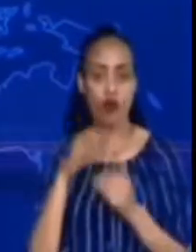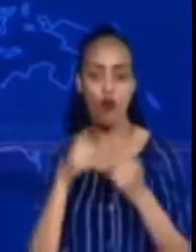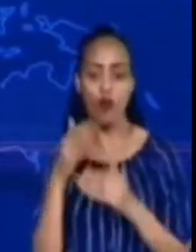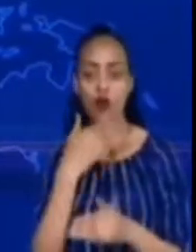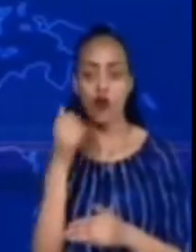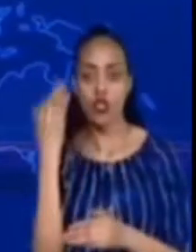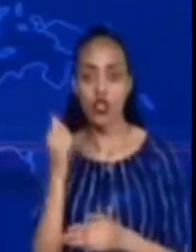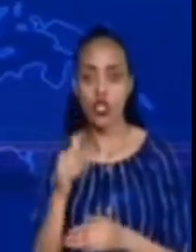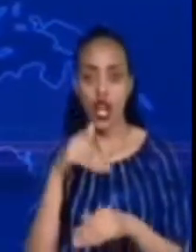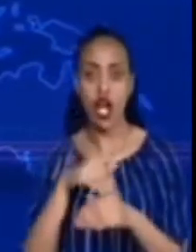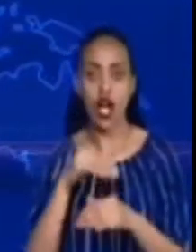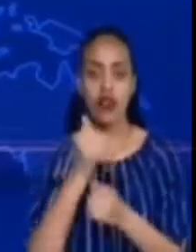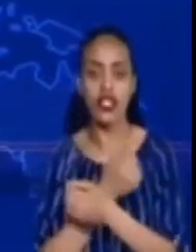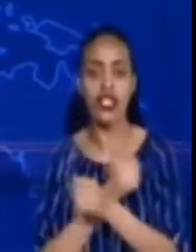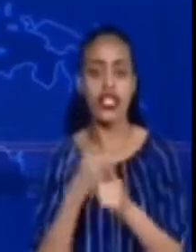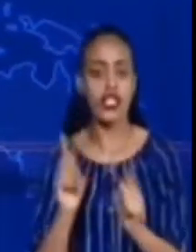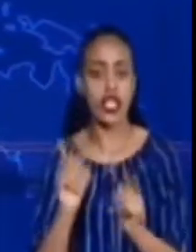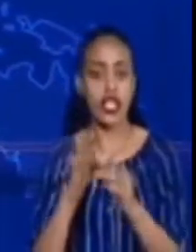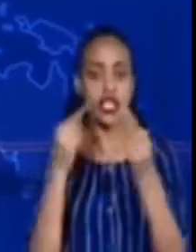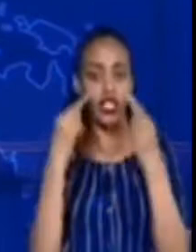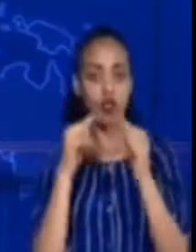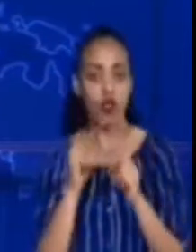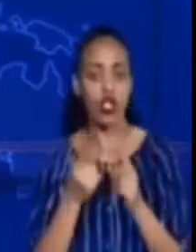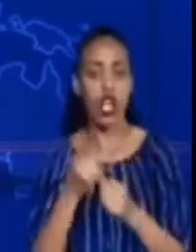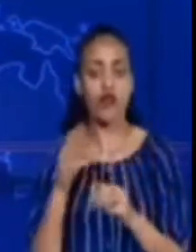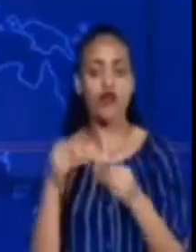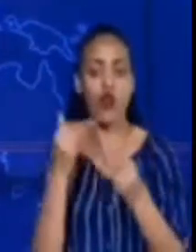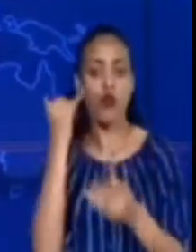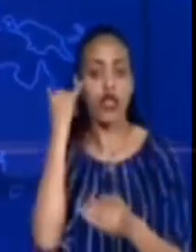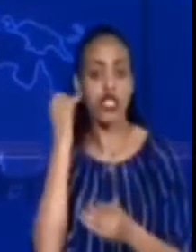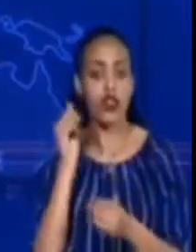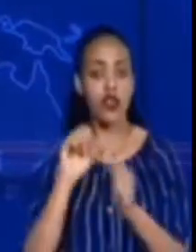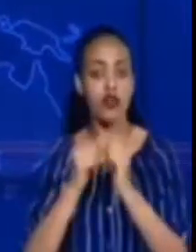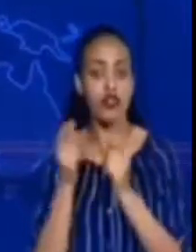አሁንማ እነ ዶክተር ዘበነ